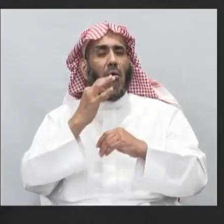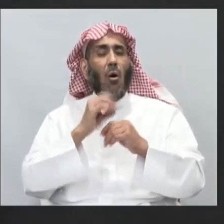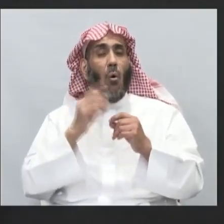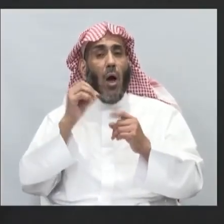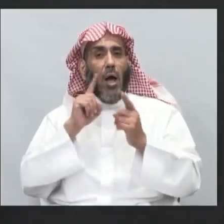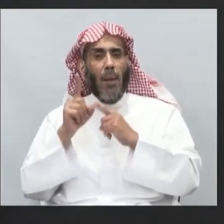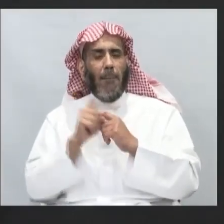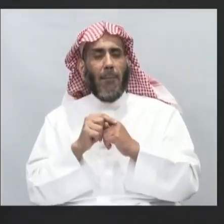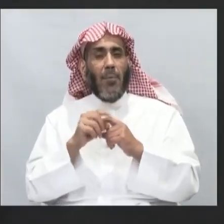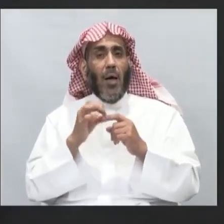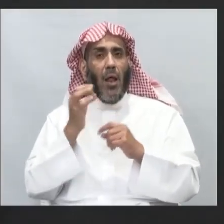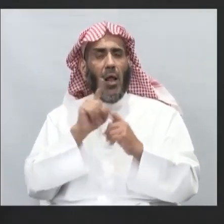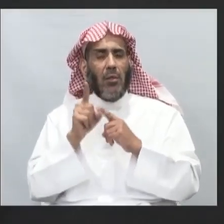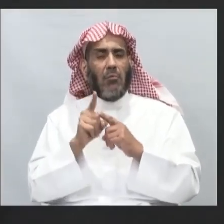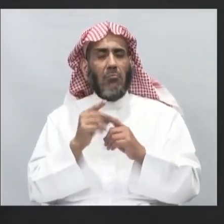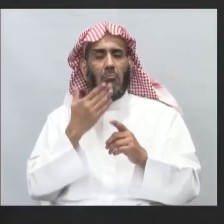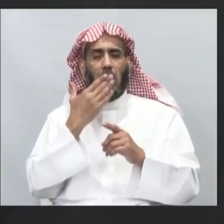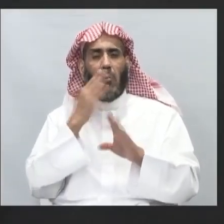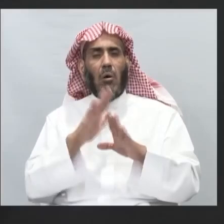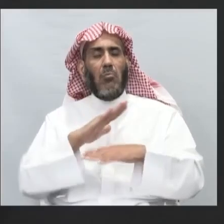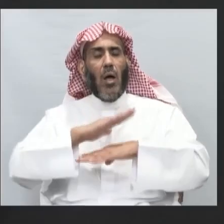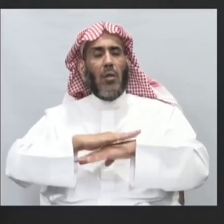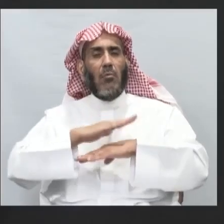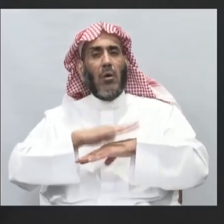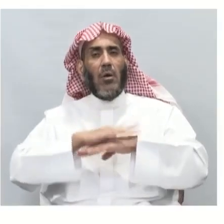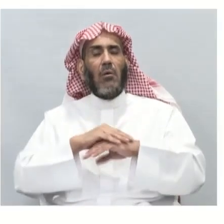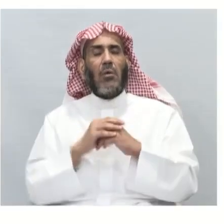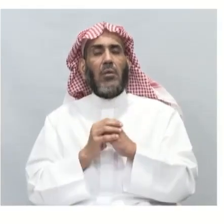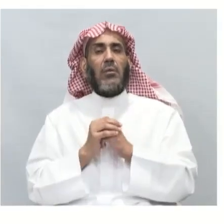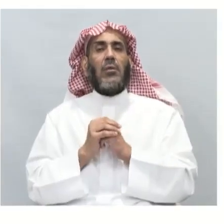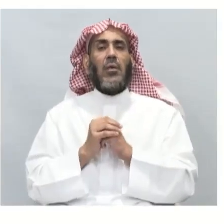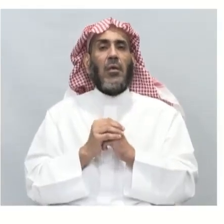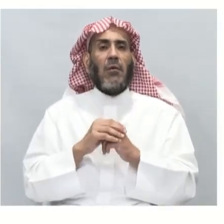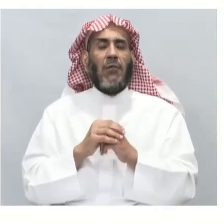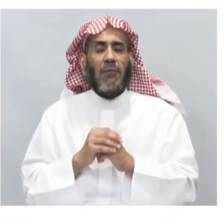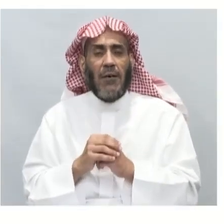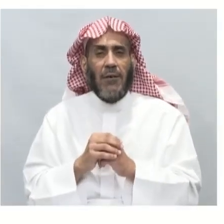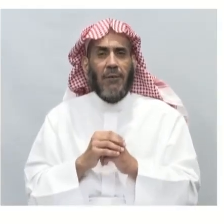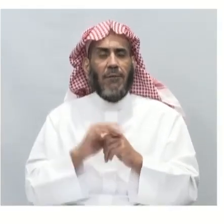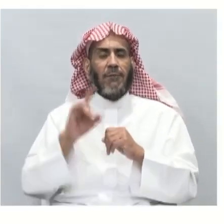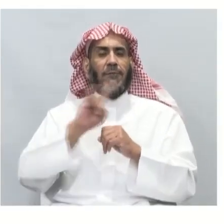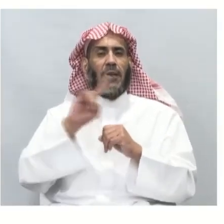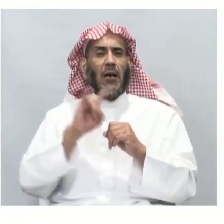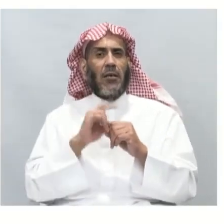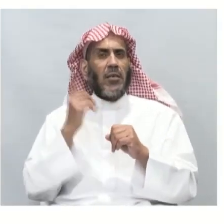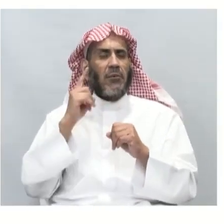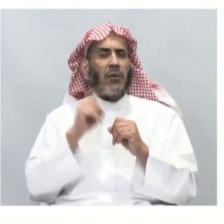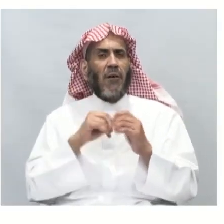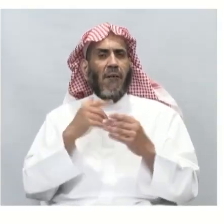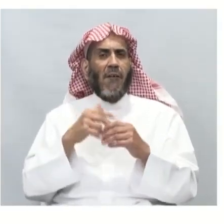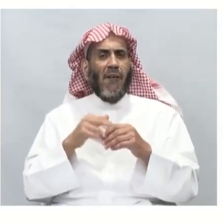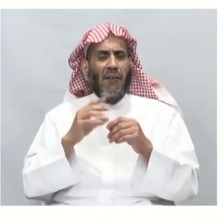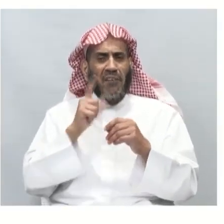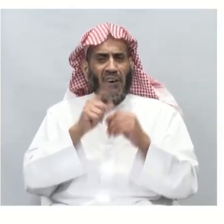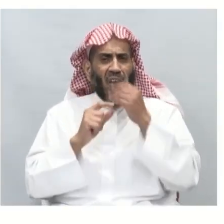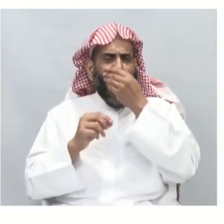يعلم هذا الحديث ولكنه تادبا مع المتحدث ثم قال ايضا لا يسمعون الى قول